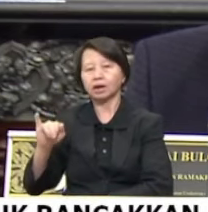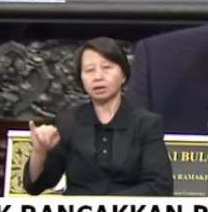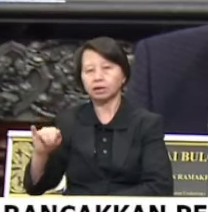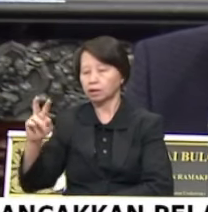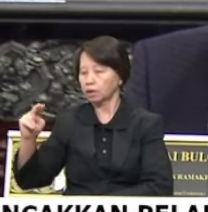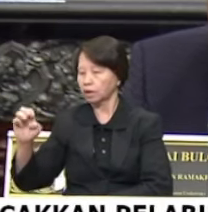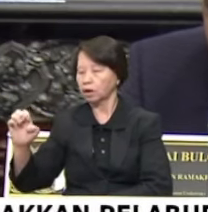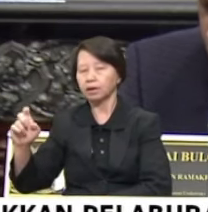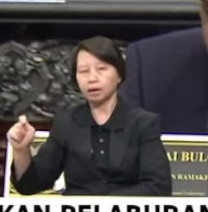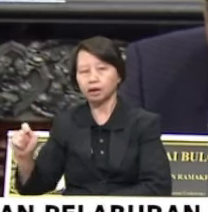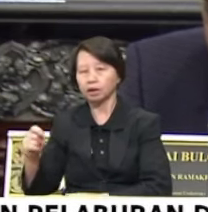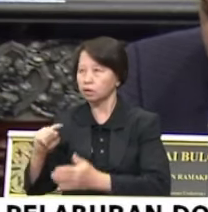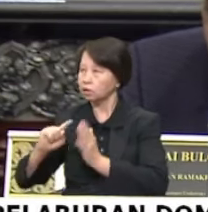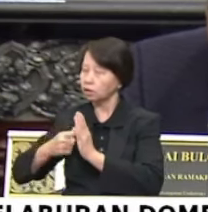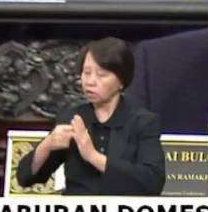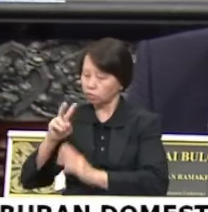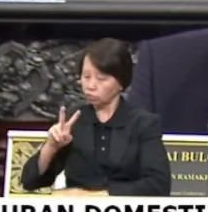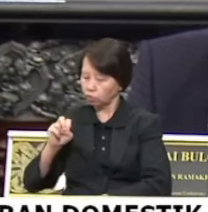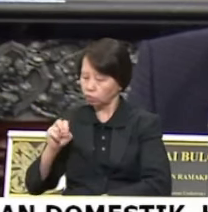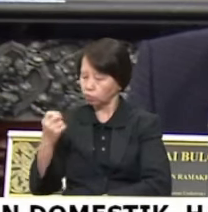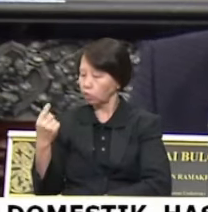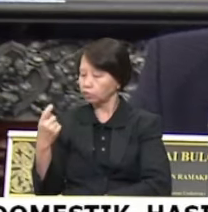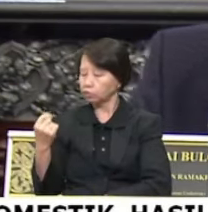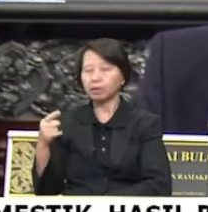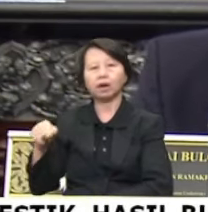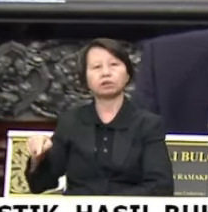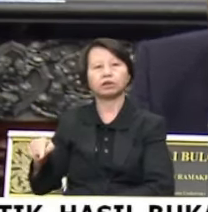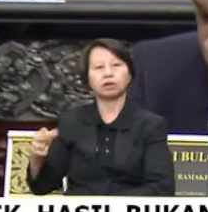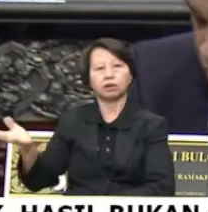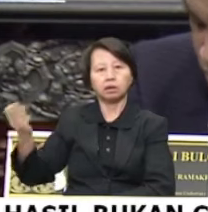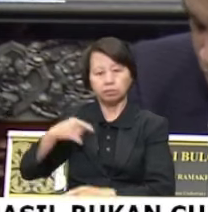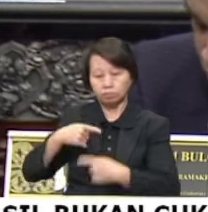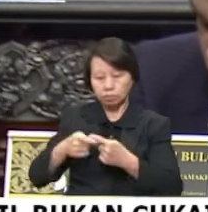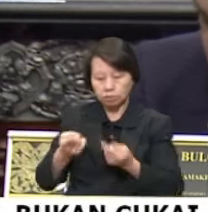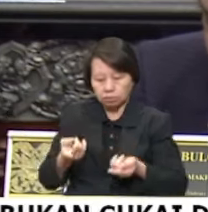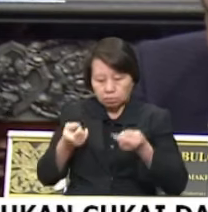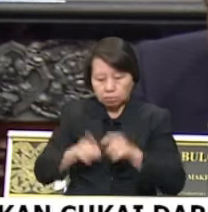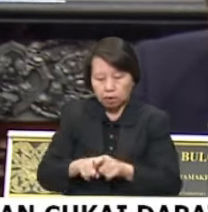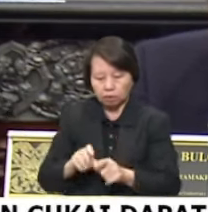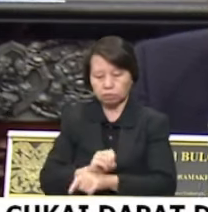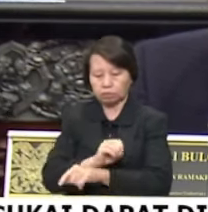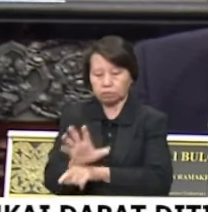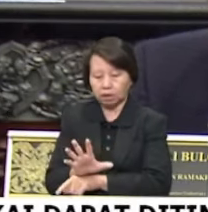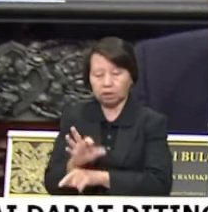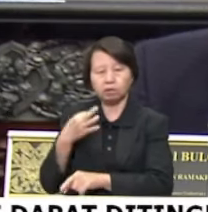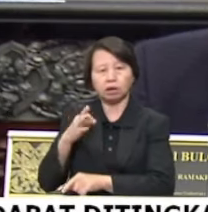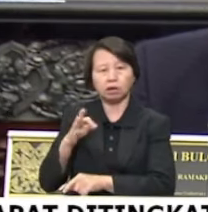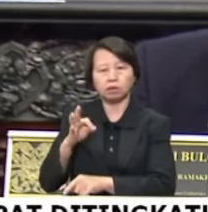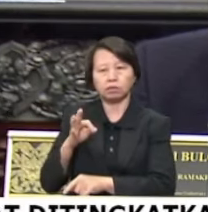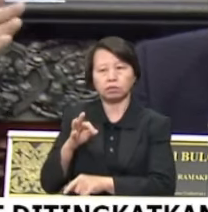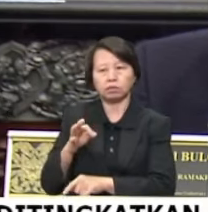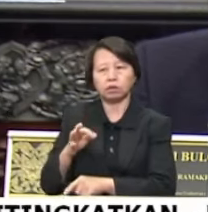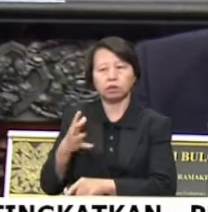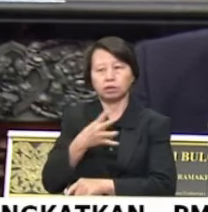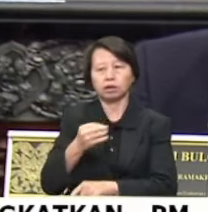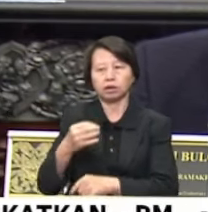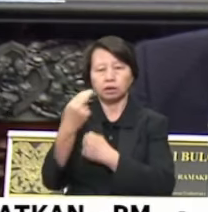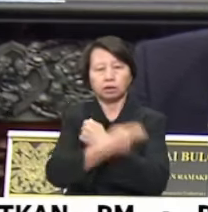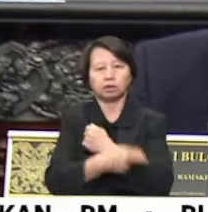2011 dan selepas itu apabila COVID ataupun PKP COVID melanda negara kita dan